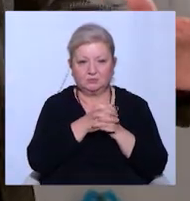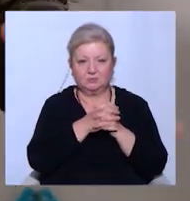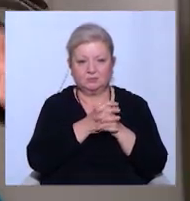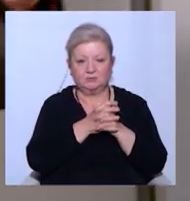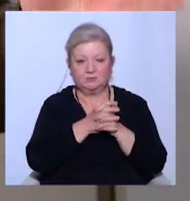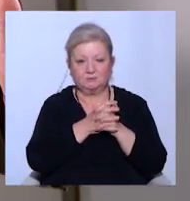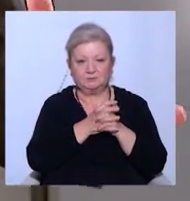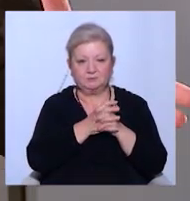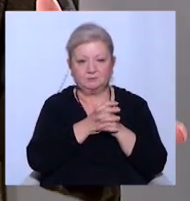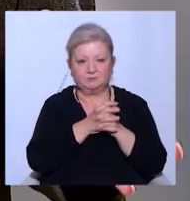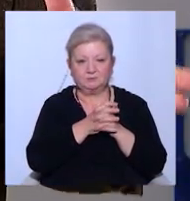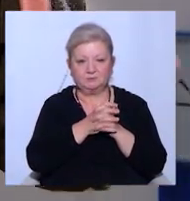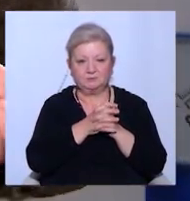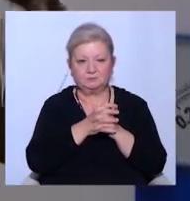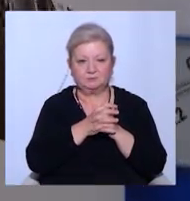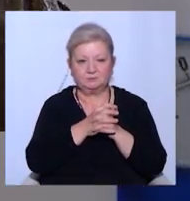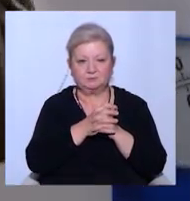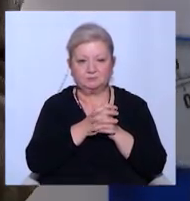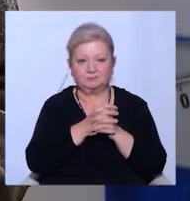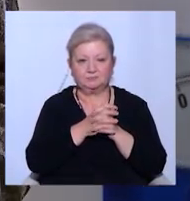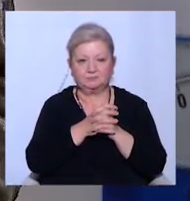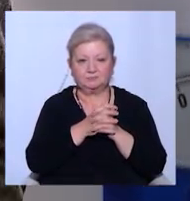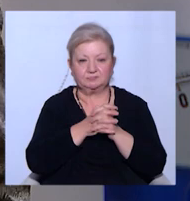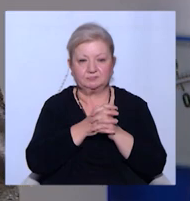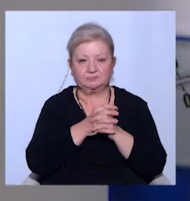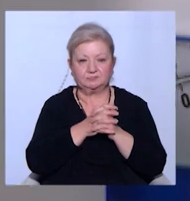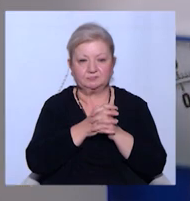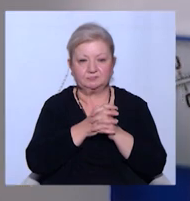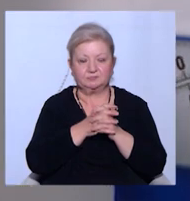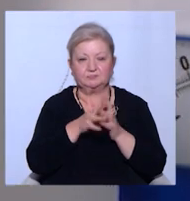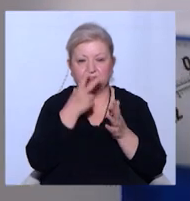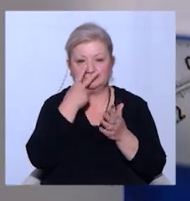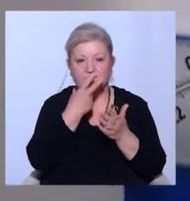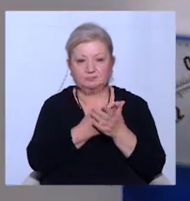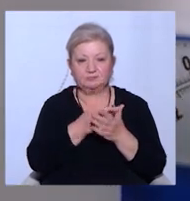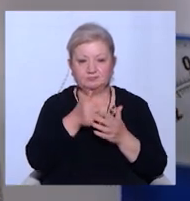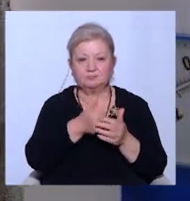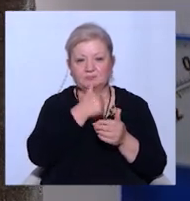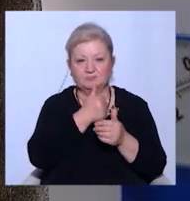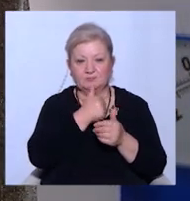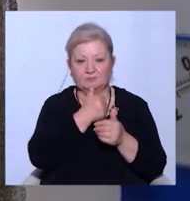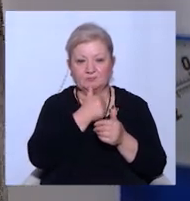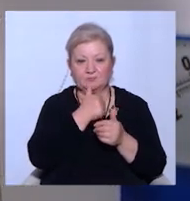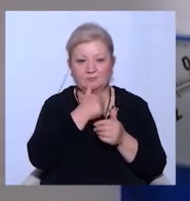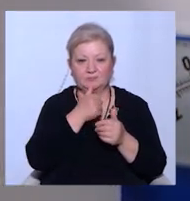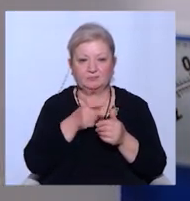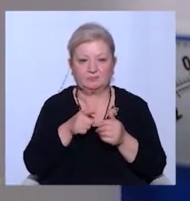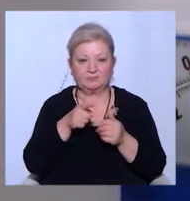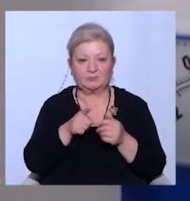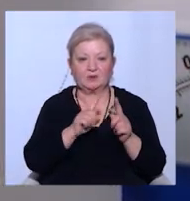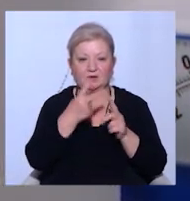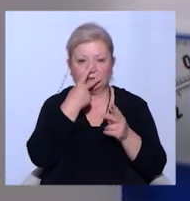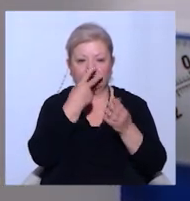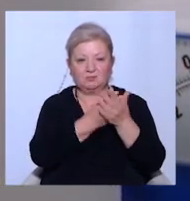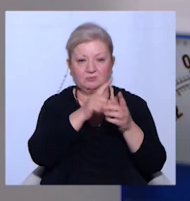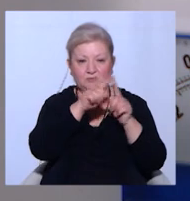თქვა, გაისროლა ეს წითელი ბურთულა, ნუ ავარდება და დაბრუნდება უკან, ჩავარდება ისევ იმავე ზარბაზანში. მაგრამ რა მოხდება,